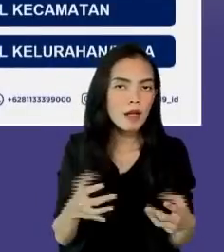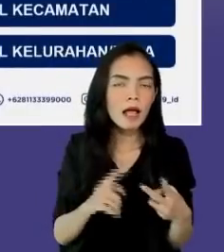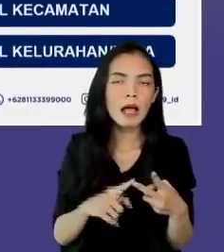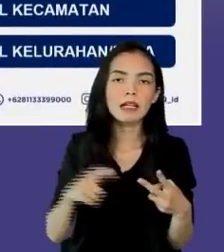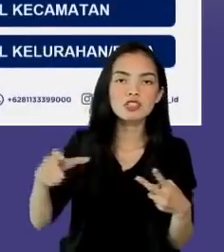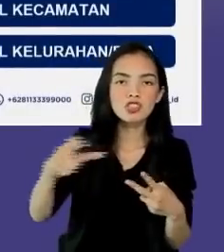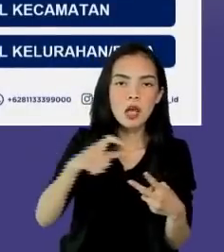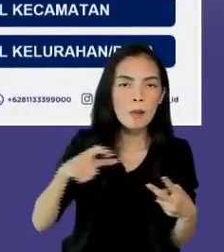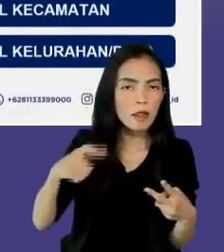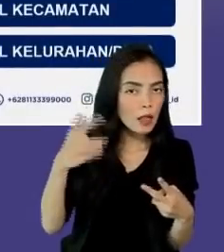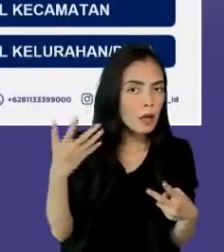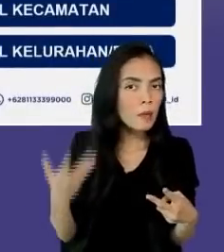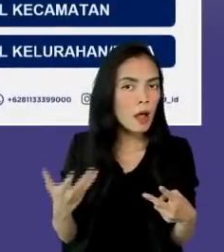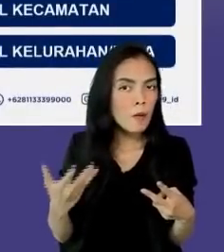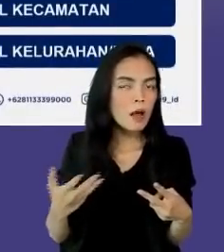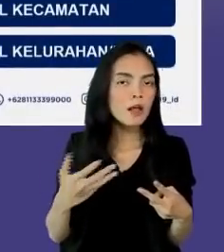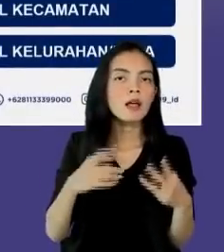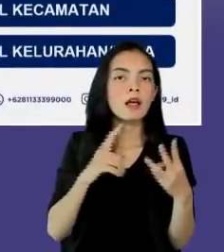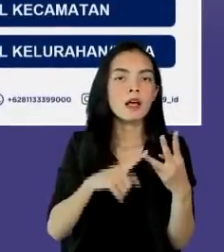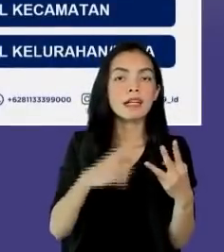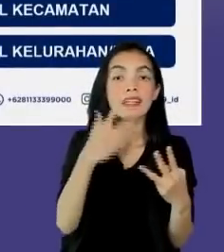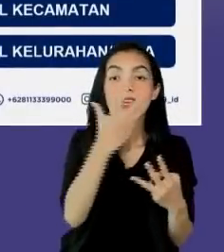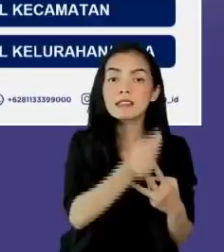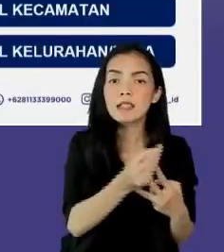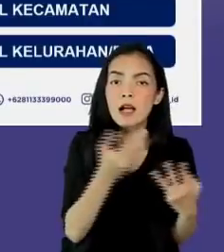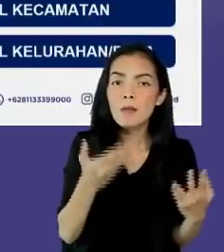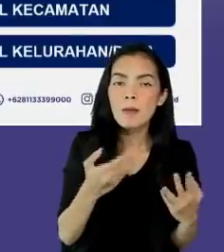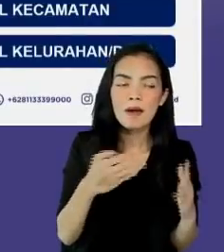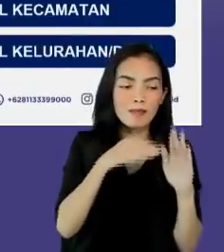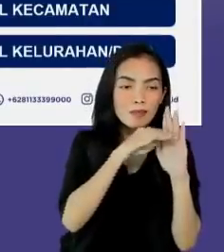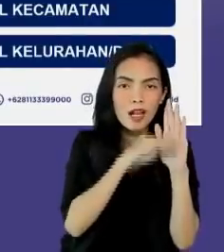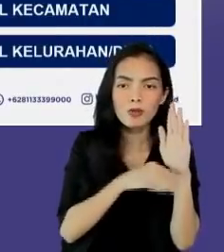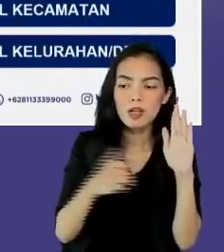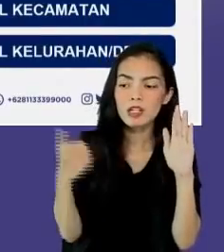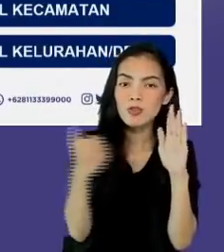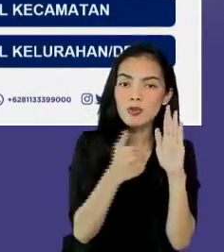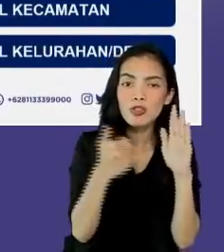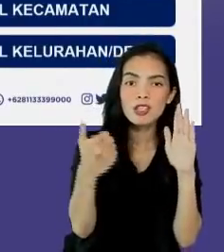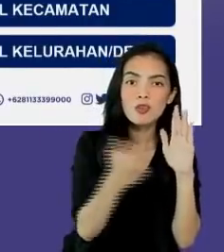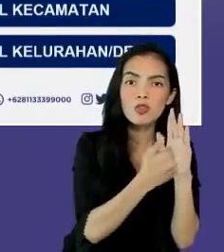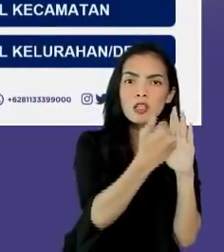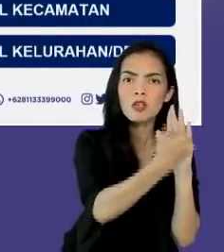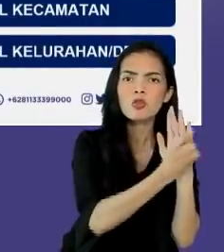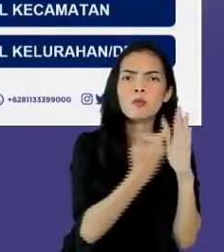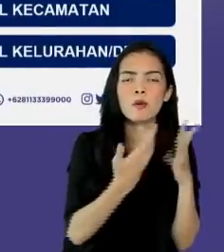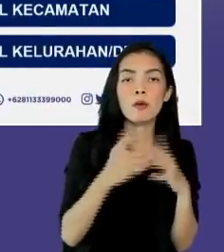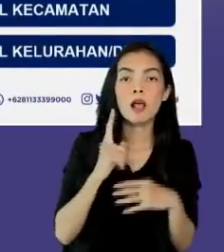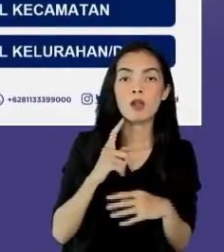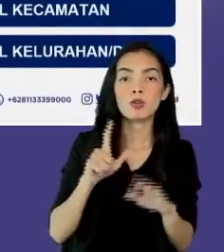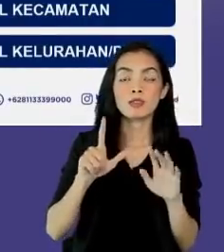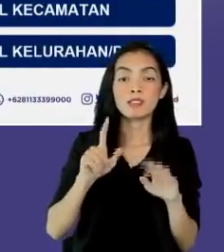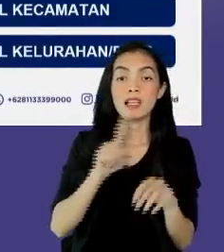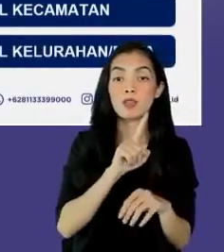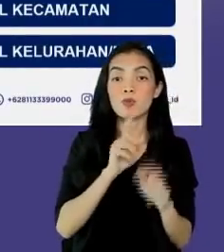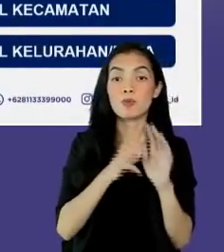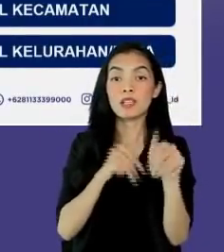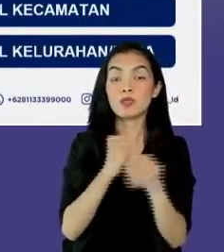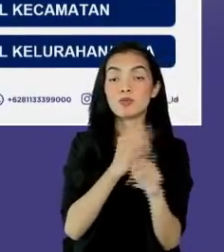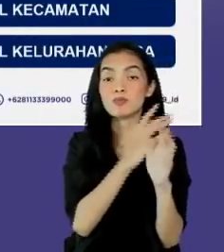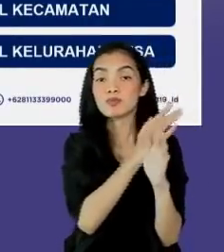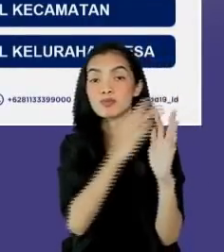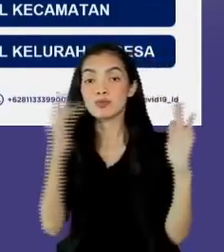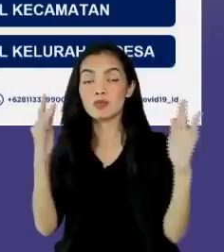level kecamatan, dan juga kepatuhan level kelurahan atau desa. Dalam 7 hari terakhir, kalau kita lihat total ada